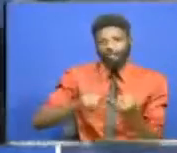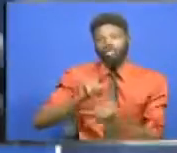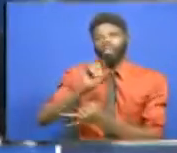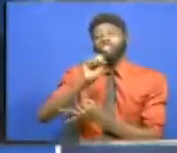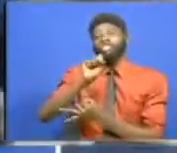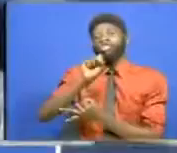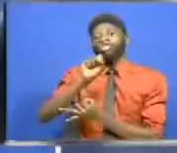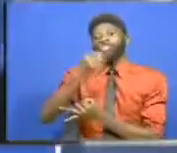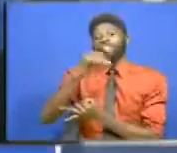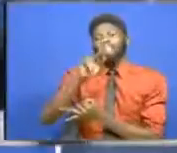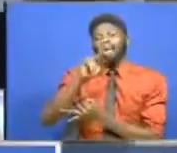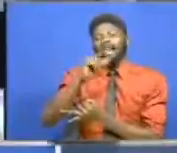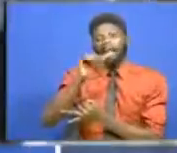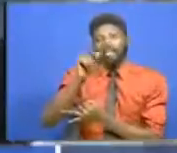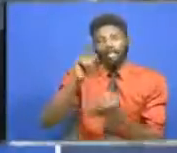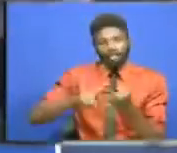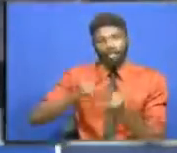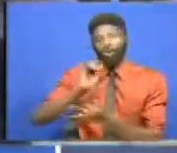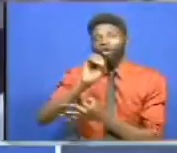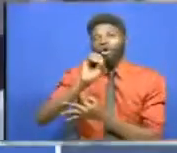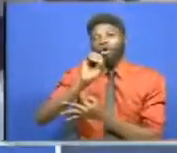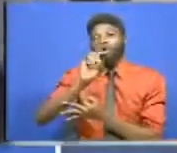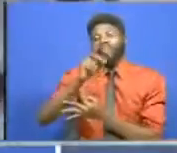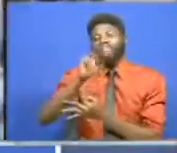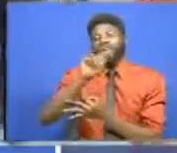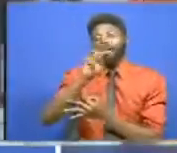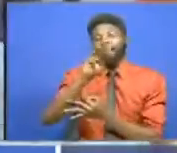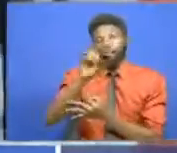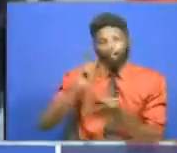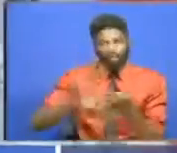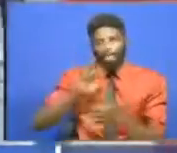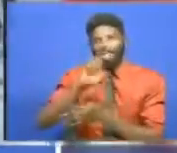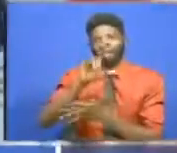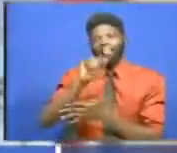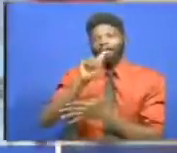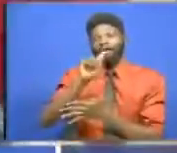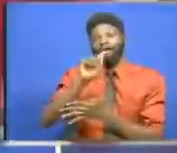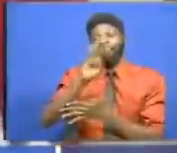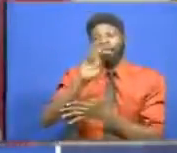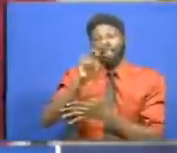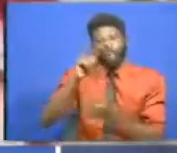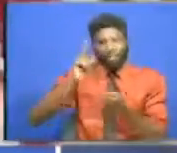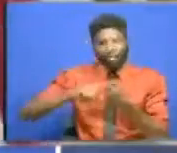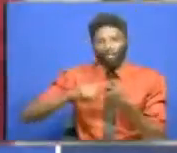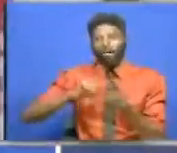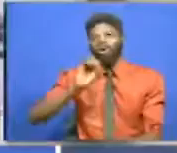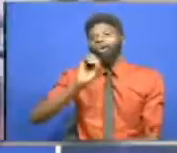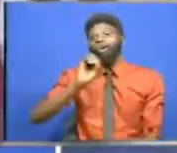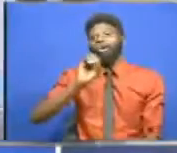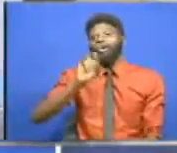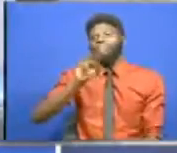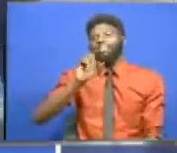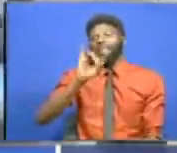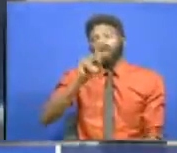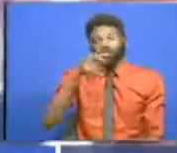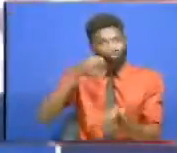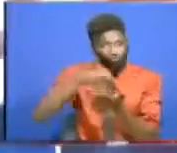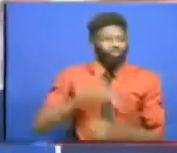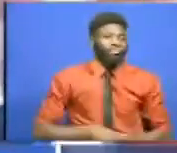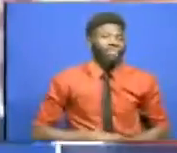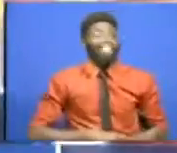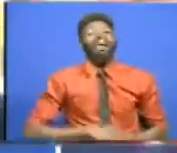Odhiambo, Elizabeth Akinyi na Elizabeth Andiego pia watashiriki kwenye mashindano hayo. Mataifa sita wakiwemo wenyeji